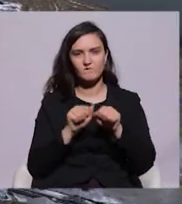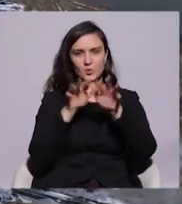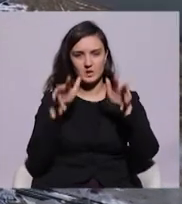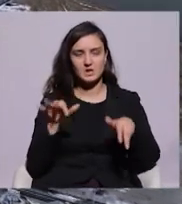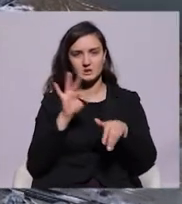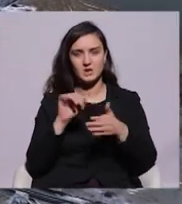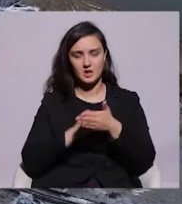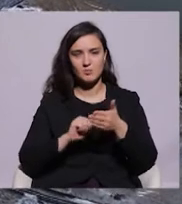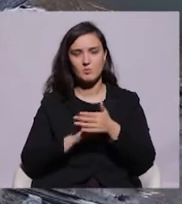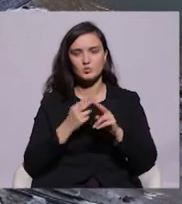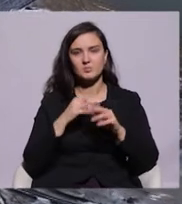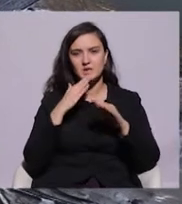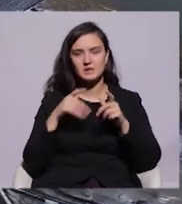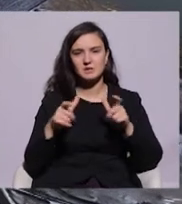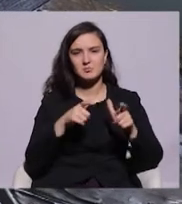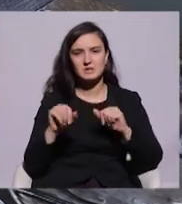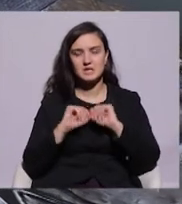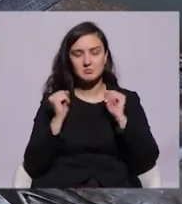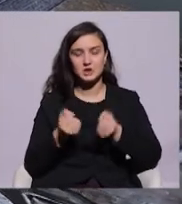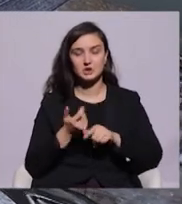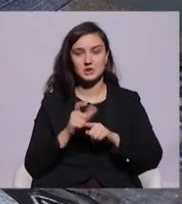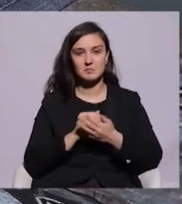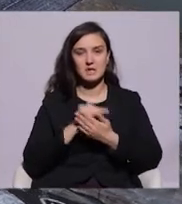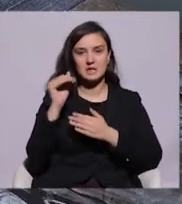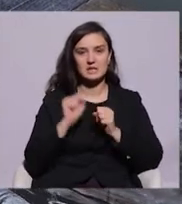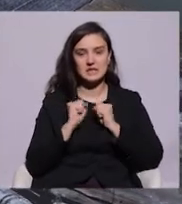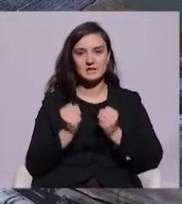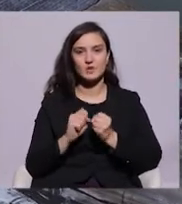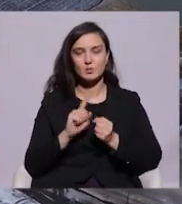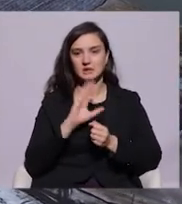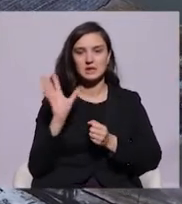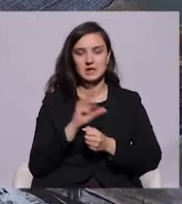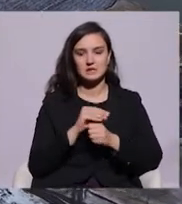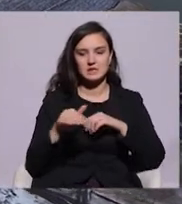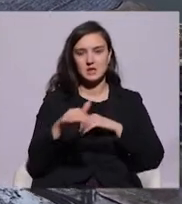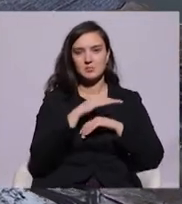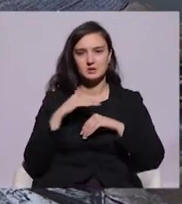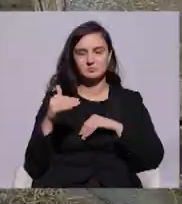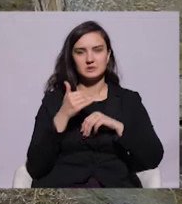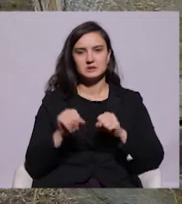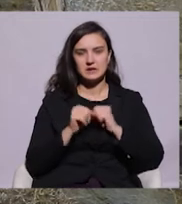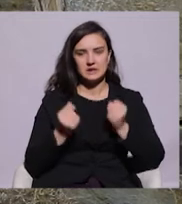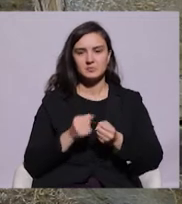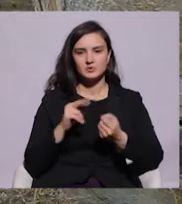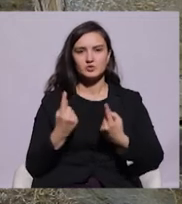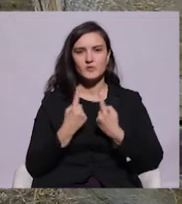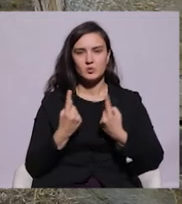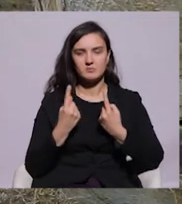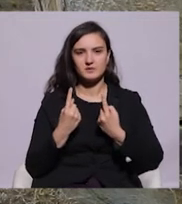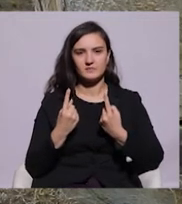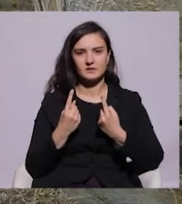რელიეფიდან გამომდინარე. ამიტომ ეს ტბები ზამთარში იმდენად მაღალია ყინვა, რომ მთლიანად ზედაპირი მისი იყინება და